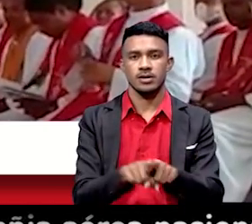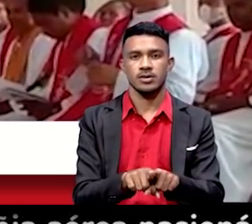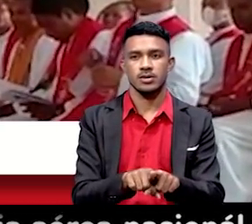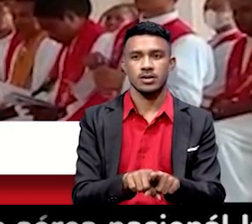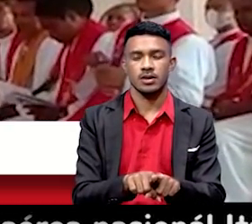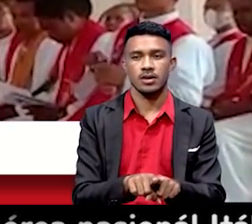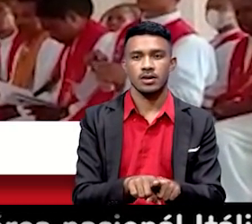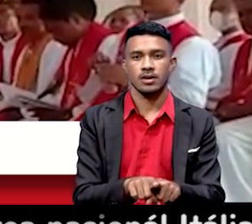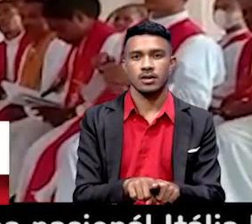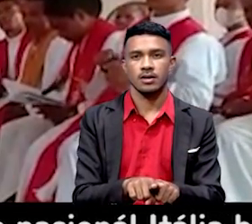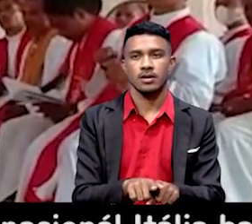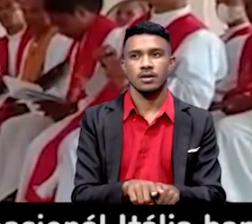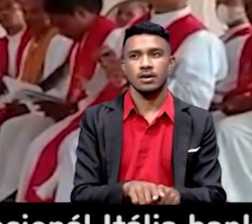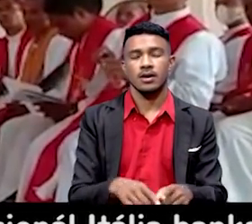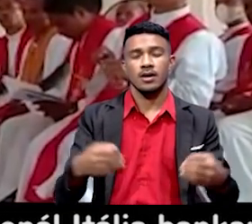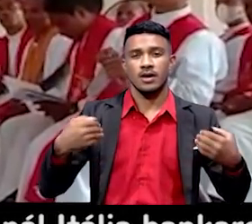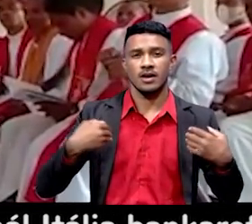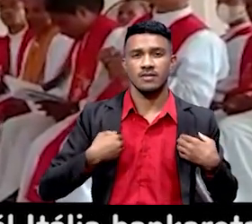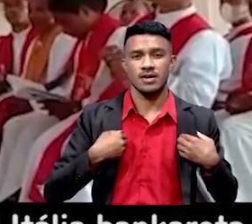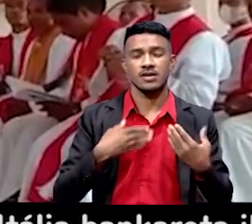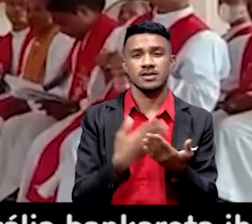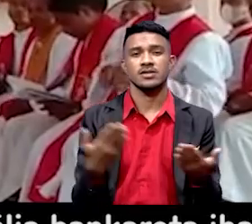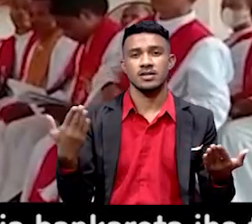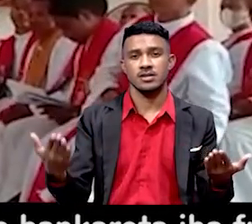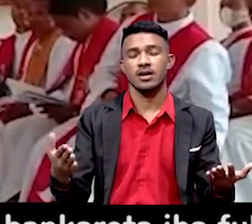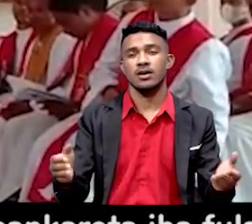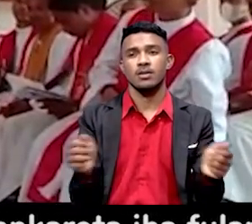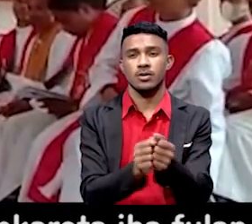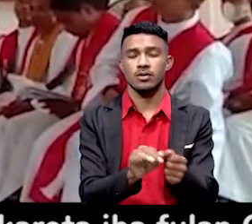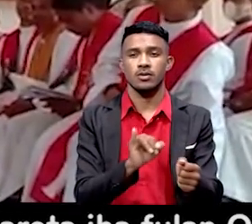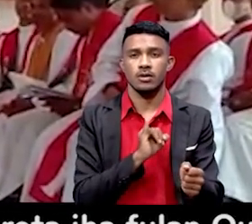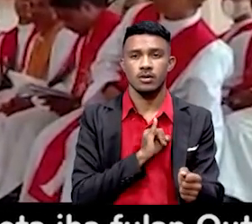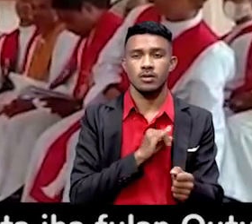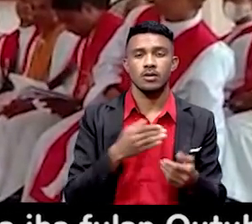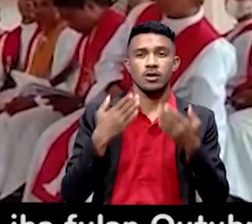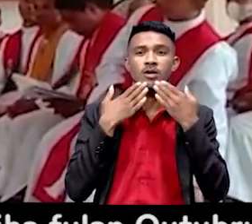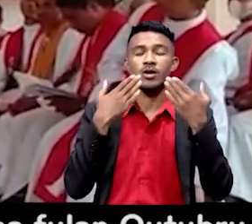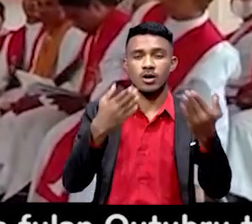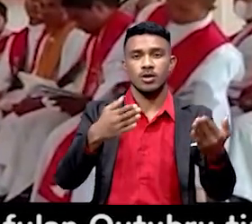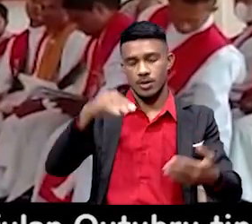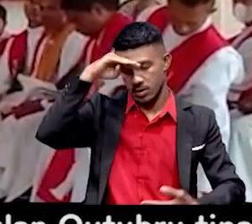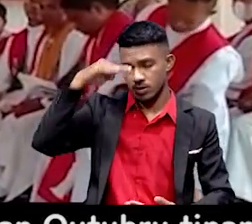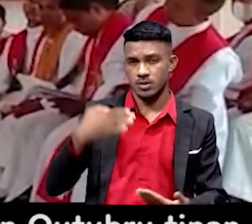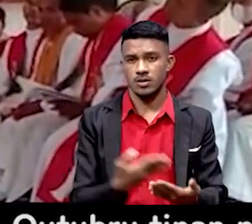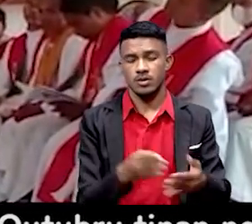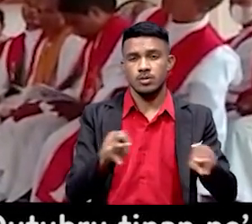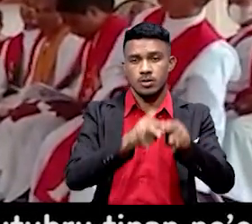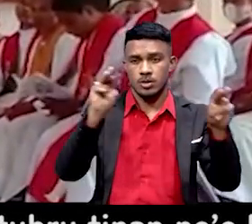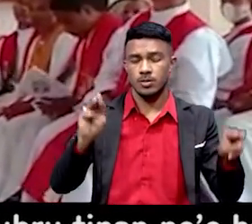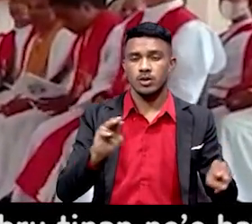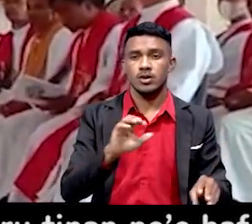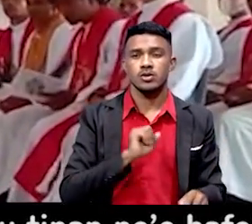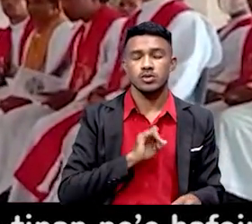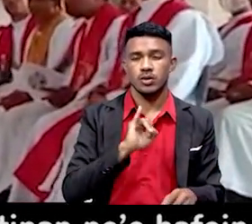tul ne iga makakaka iga makau ne bebrian am suai mesia am suai mesia pada